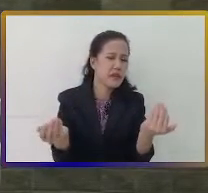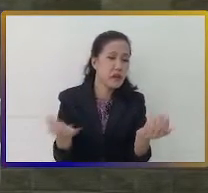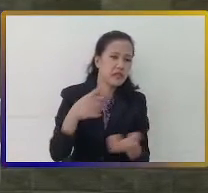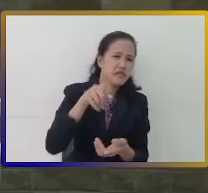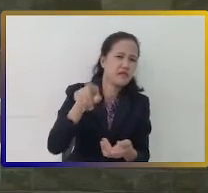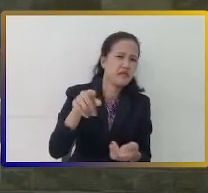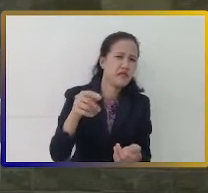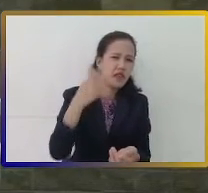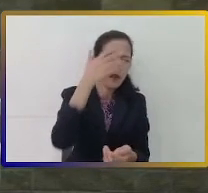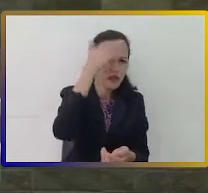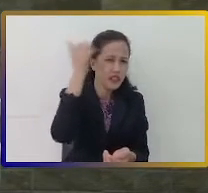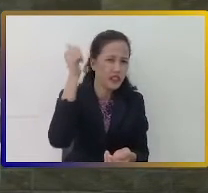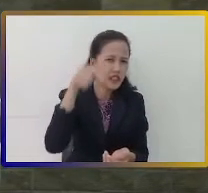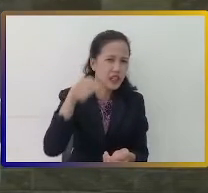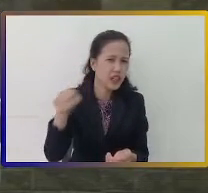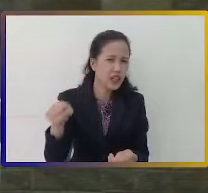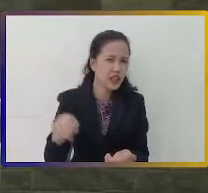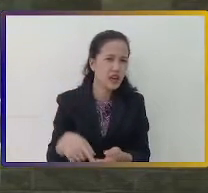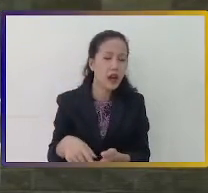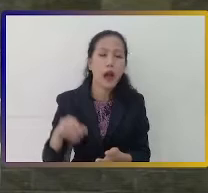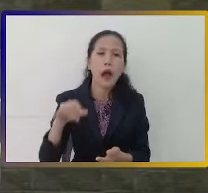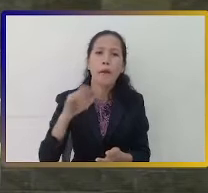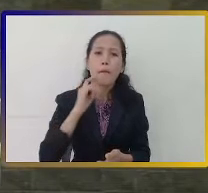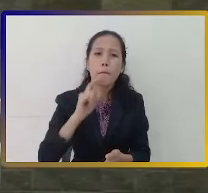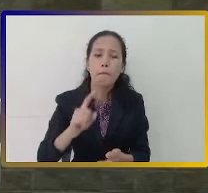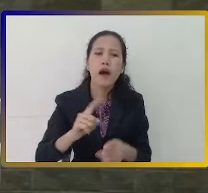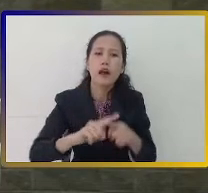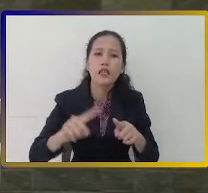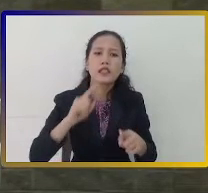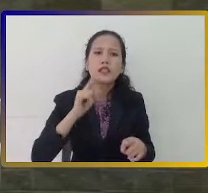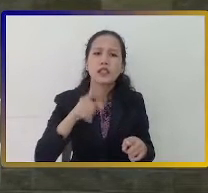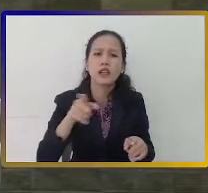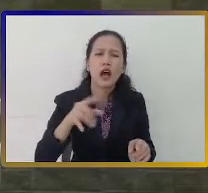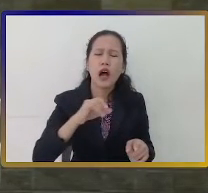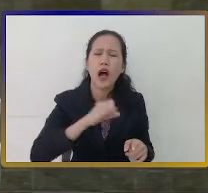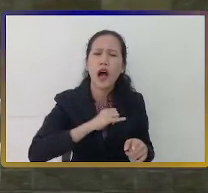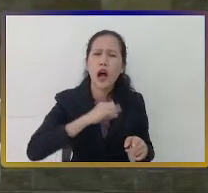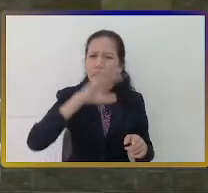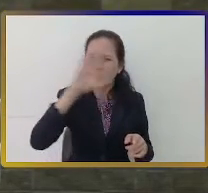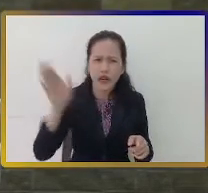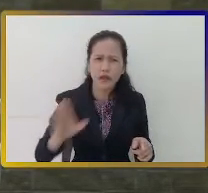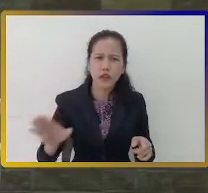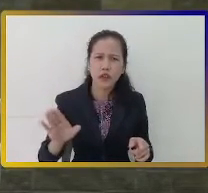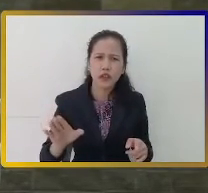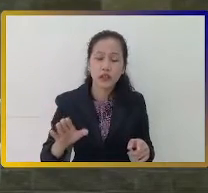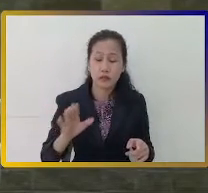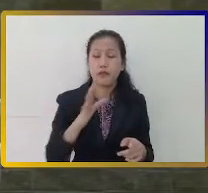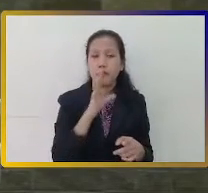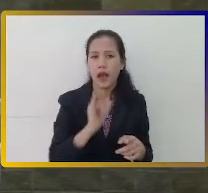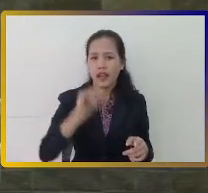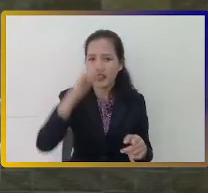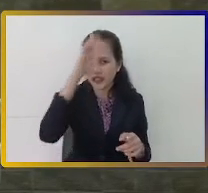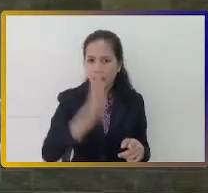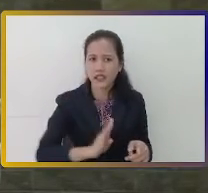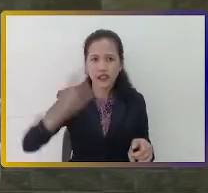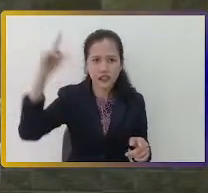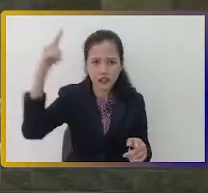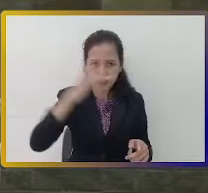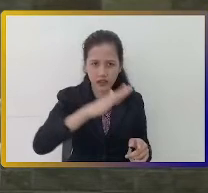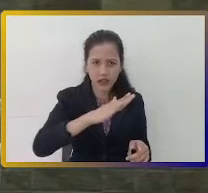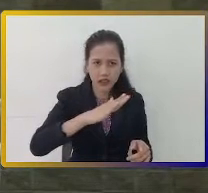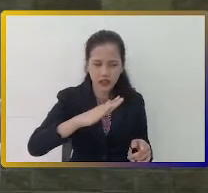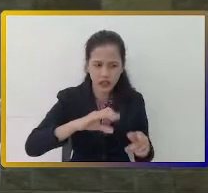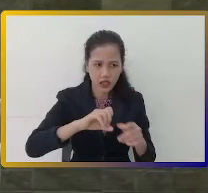ka. Pero sabi ko po sa inyo, I never, sa buong biyay ng Panginoon, mula nung ako po